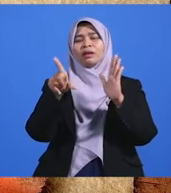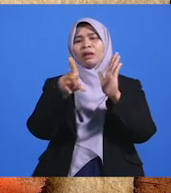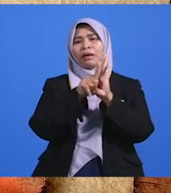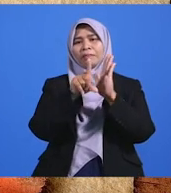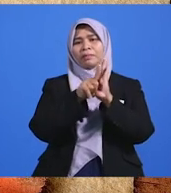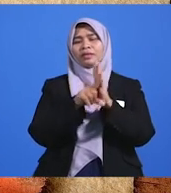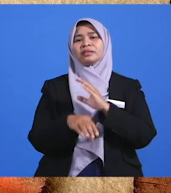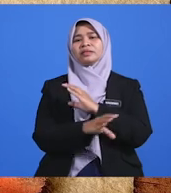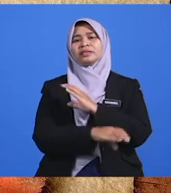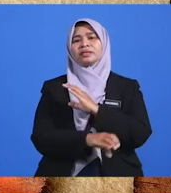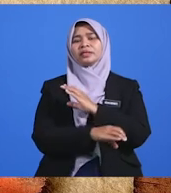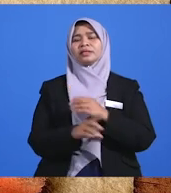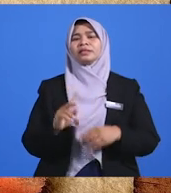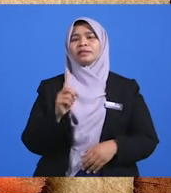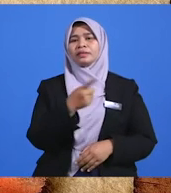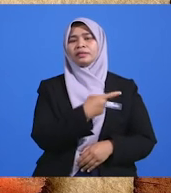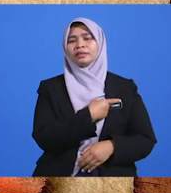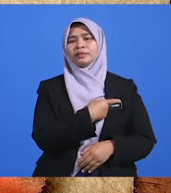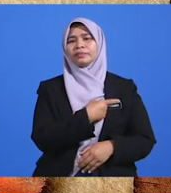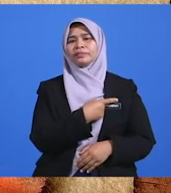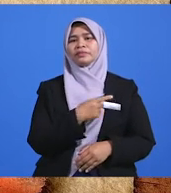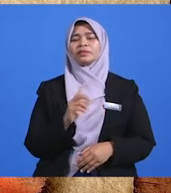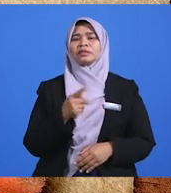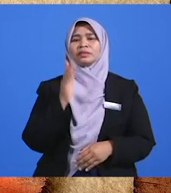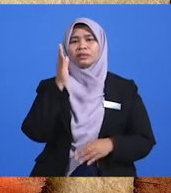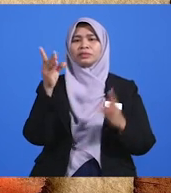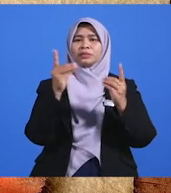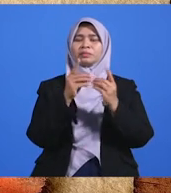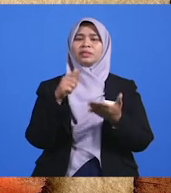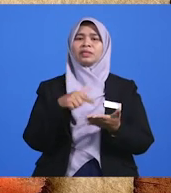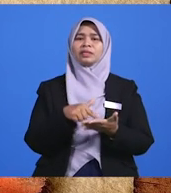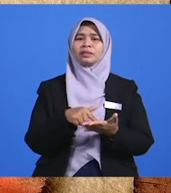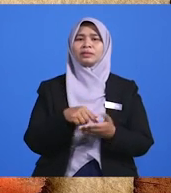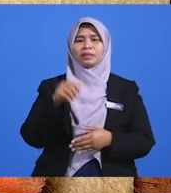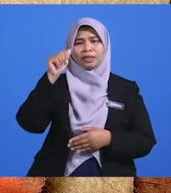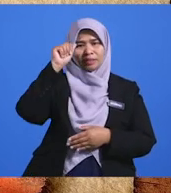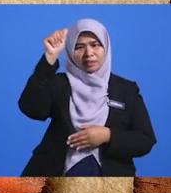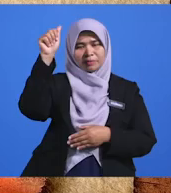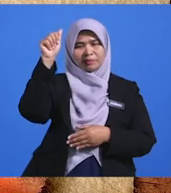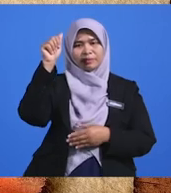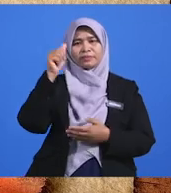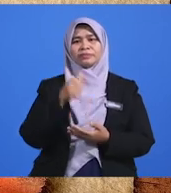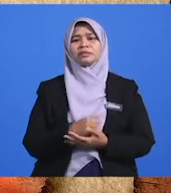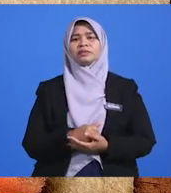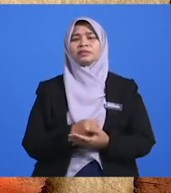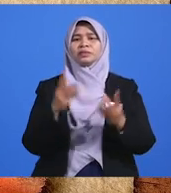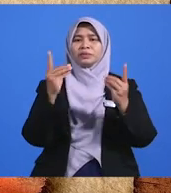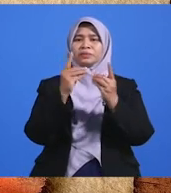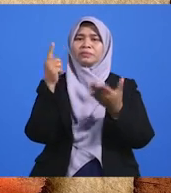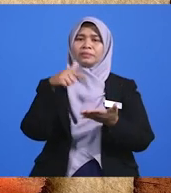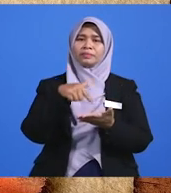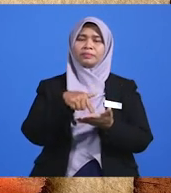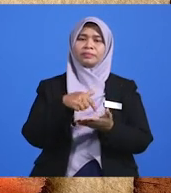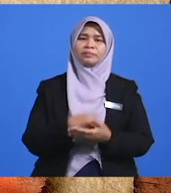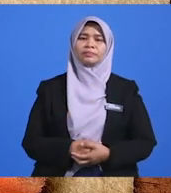kita. InsyaAllah kita akan berjumpa lagi pada masa akan datang. Assalamualaikum semua. Jumpa lagi.